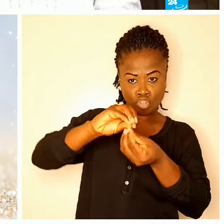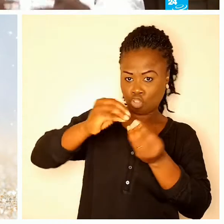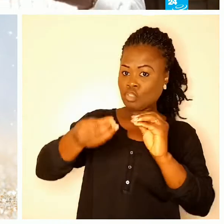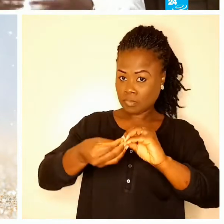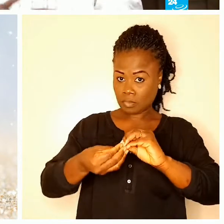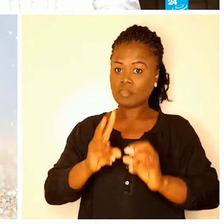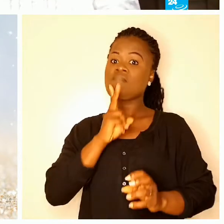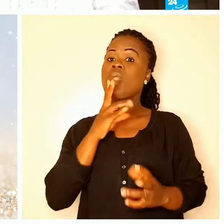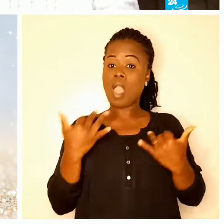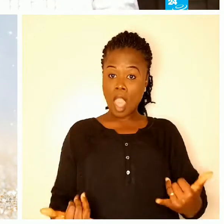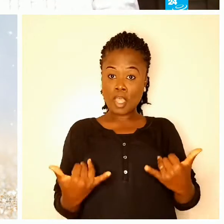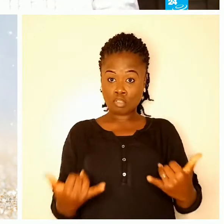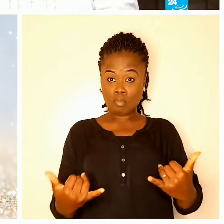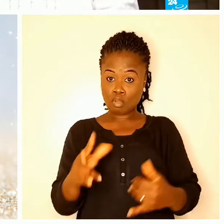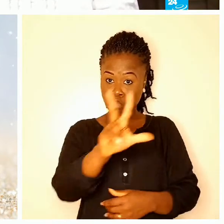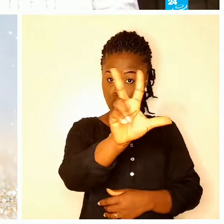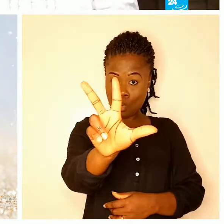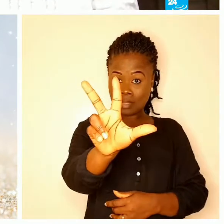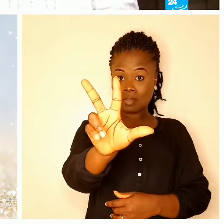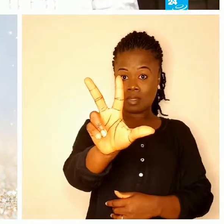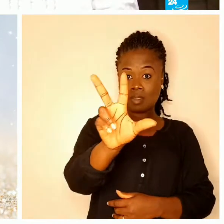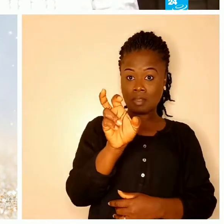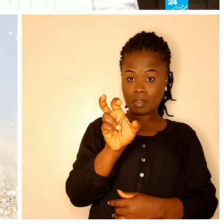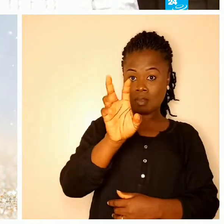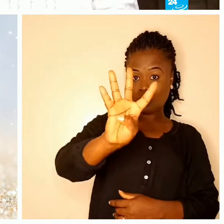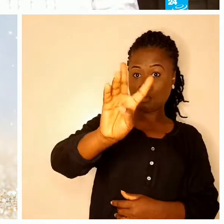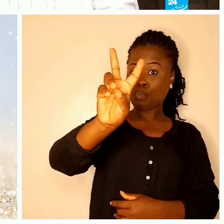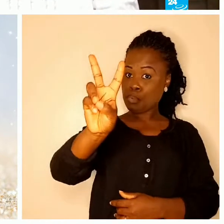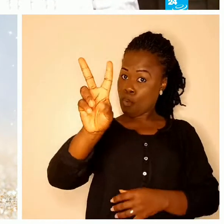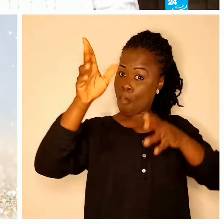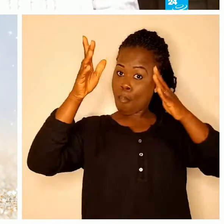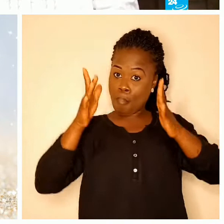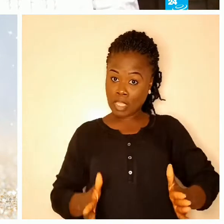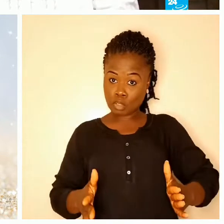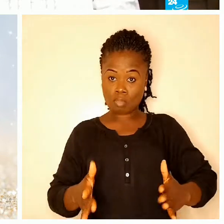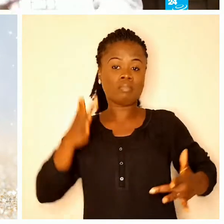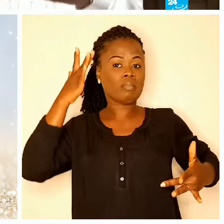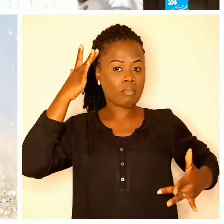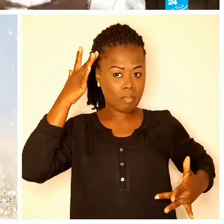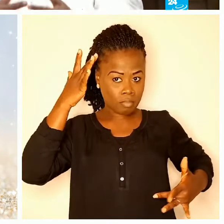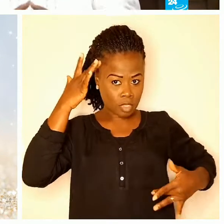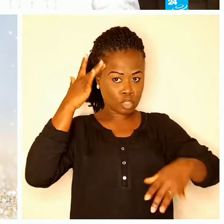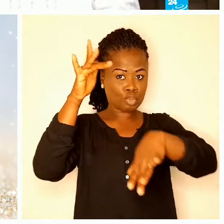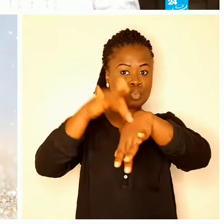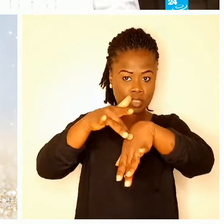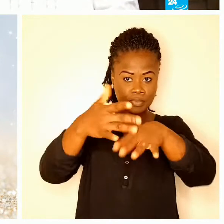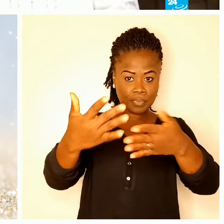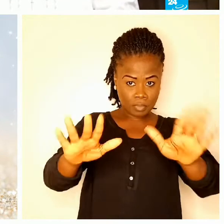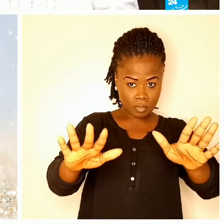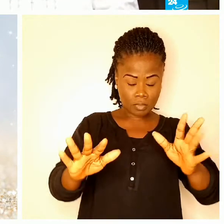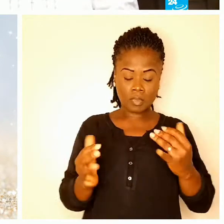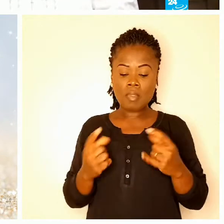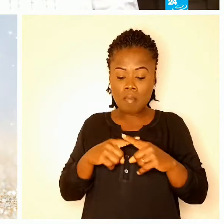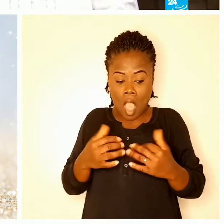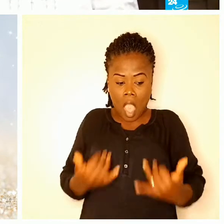parlons, effectivement, nous sommes à 342 personnes infectées. Et au moment même où je vous parle, on vient